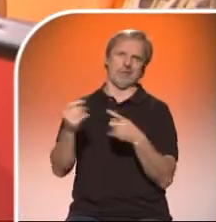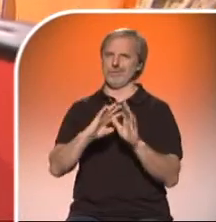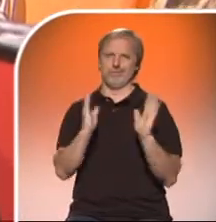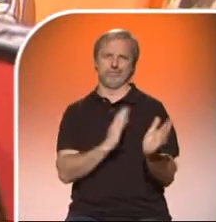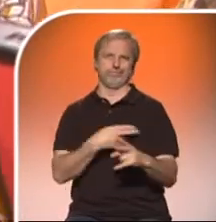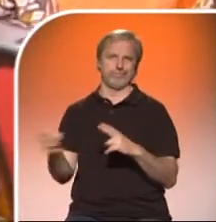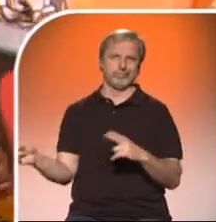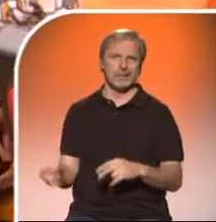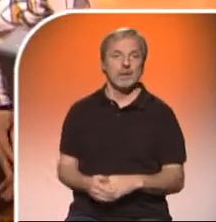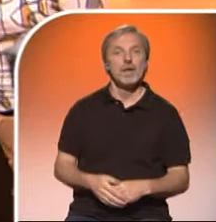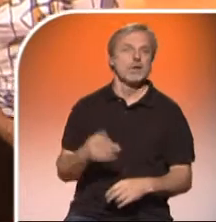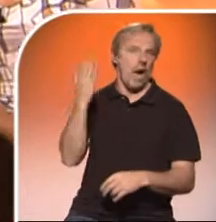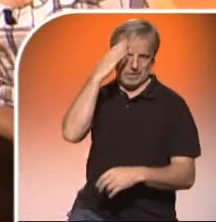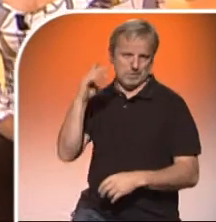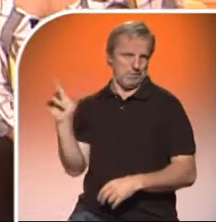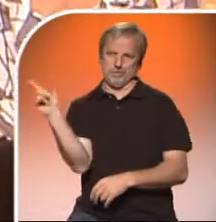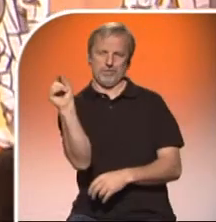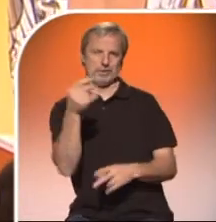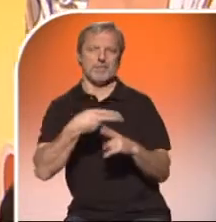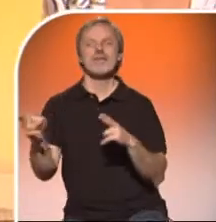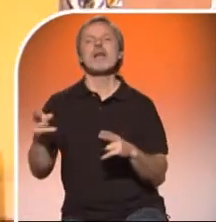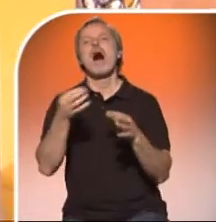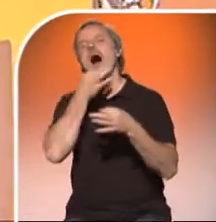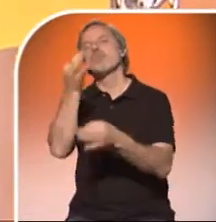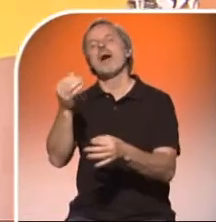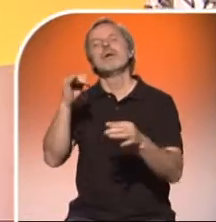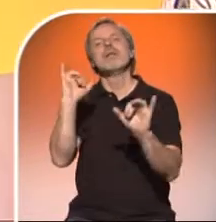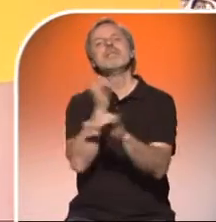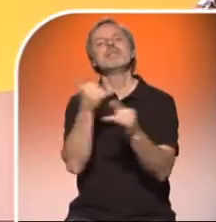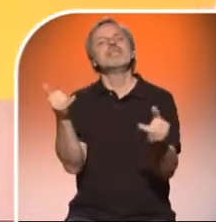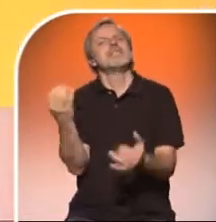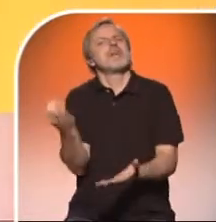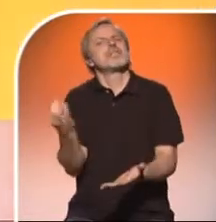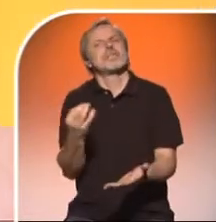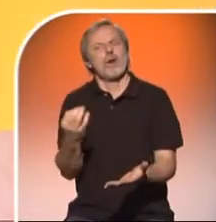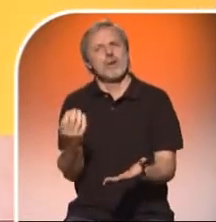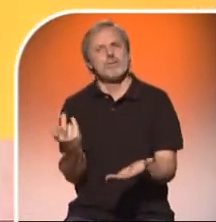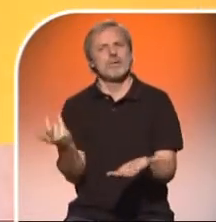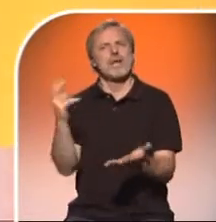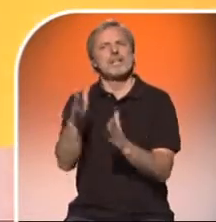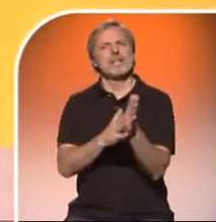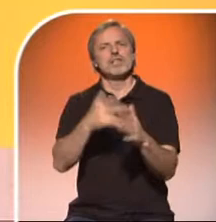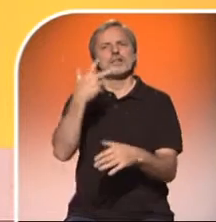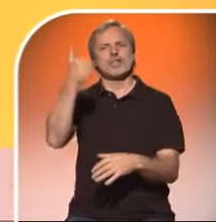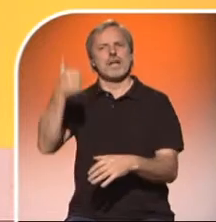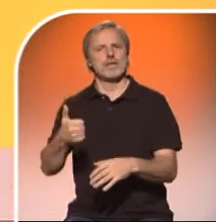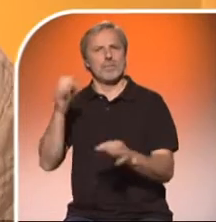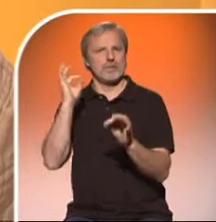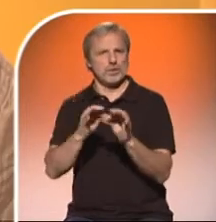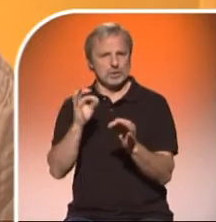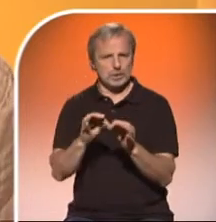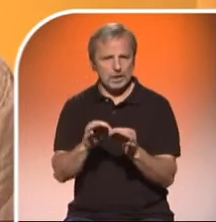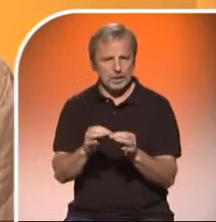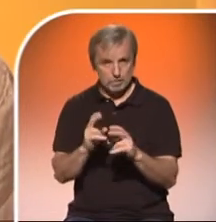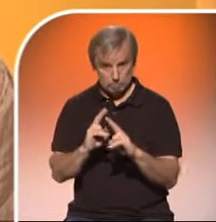Simoně to s Petrem taky moc sedne. Prozradíš, jakou písničku budete mít v prvním kole, které vlastně bude 31. října, pokud to nepletuje. Můžu to říct?